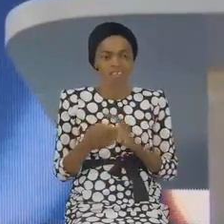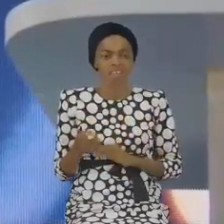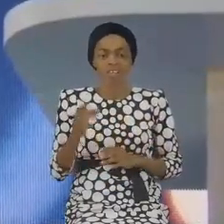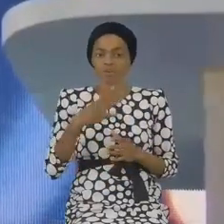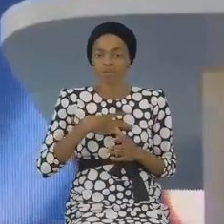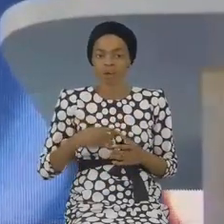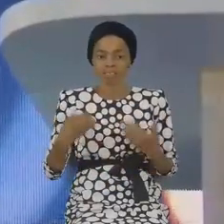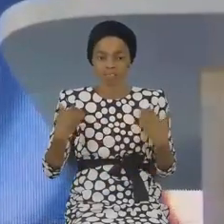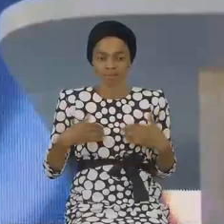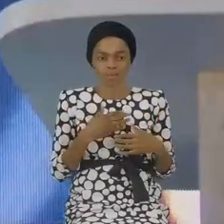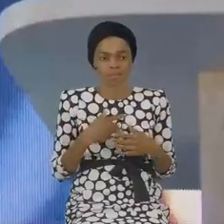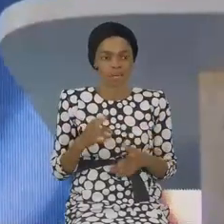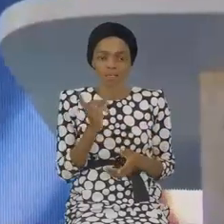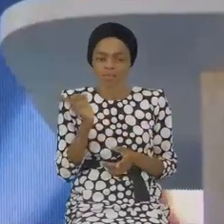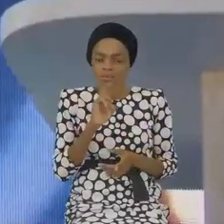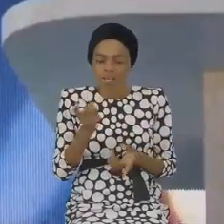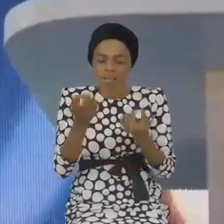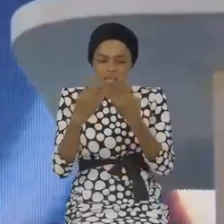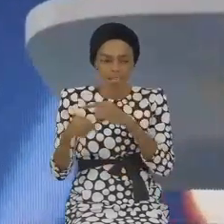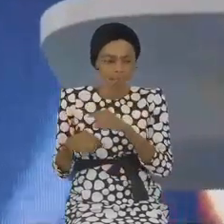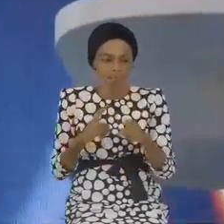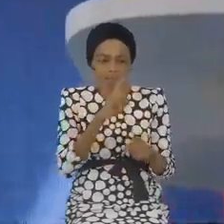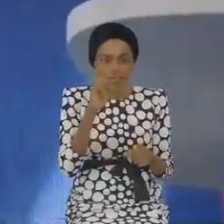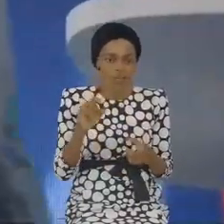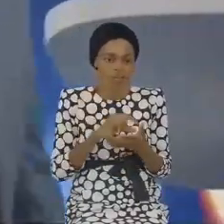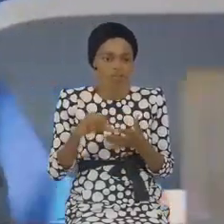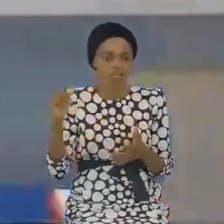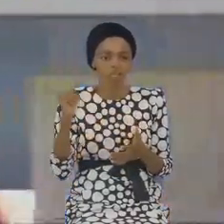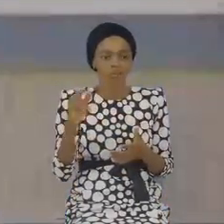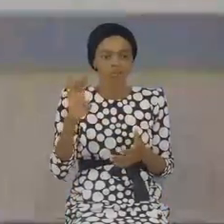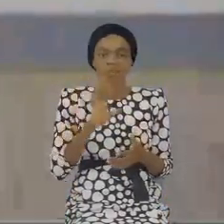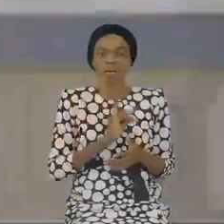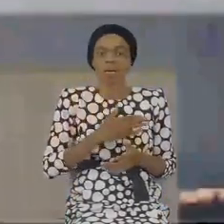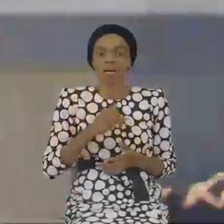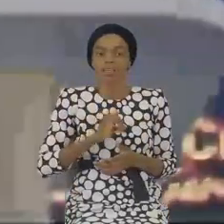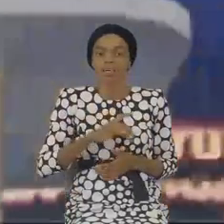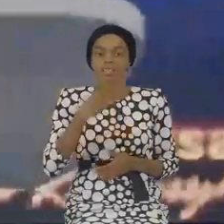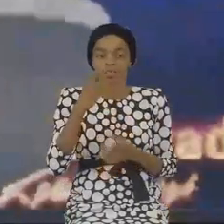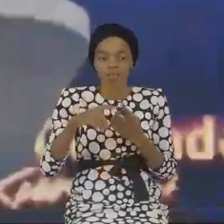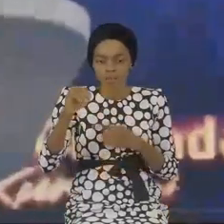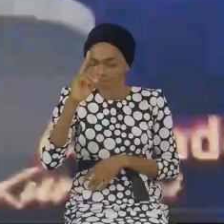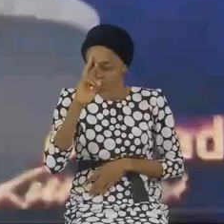Et je lui dis, verset 14, mon Seigneur, tu le sais. Et il me dit,